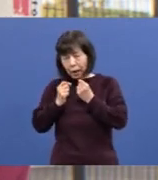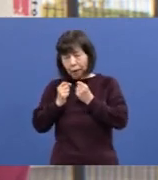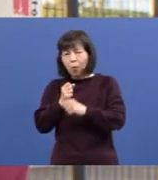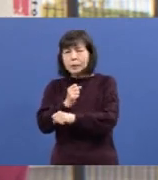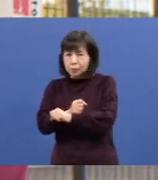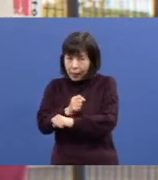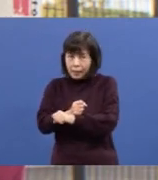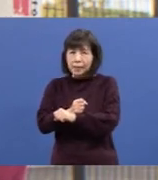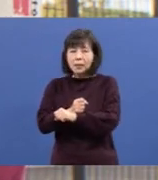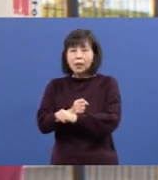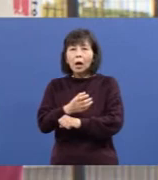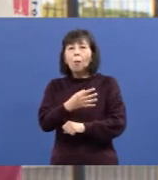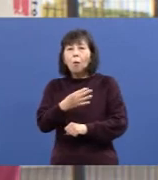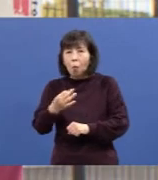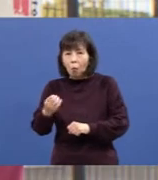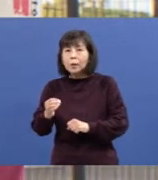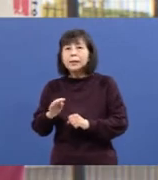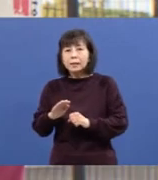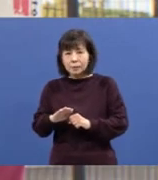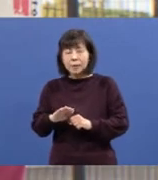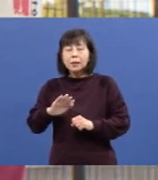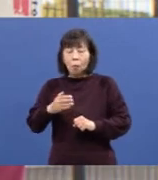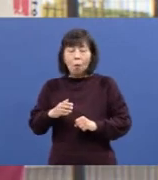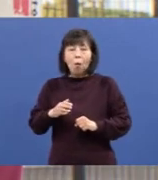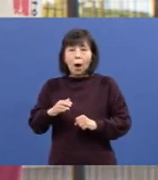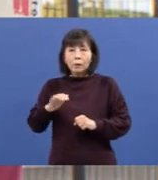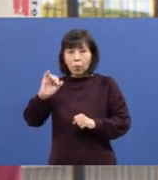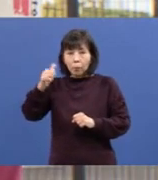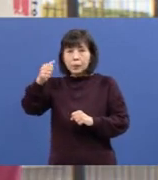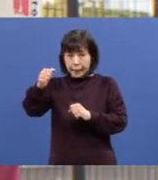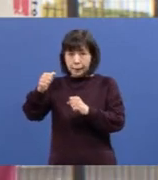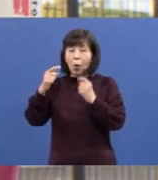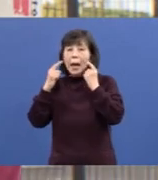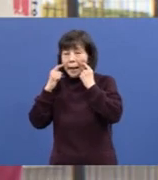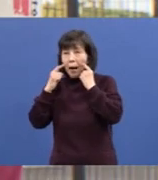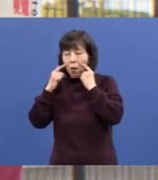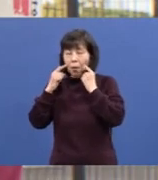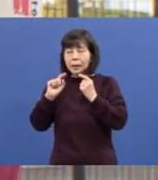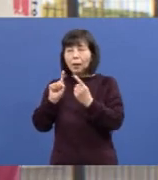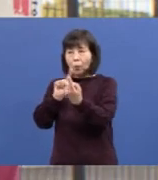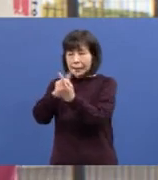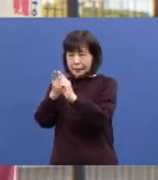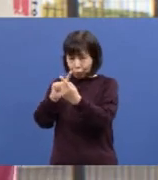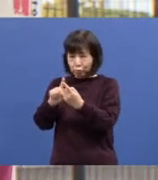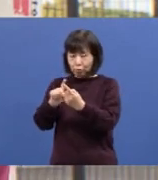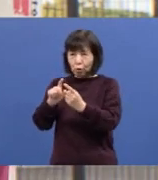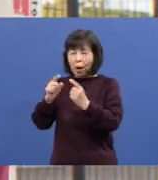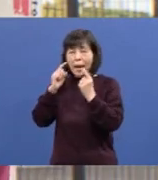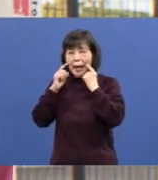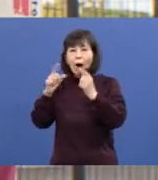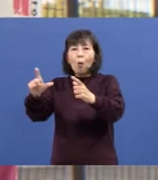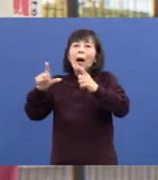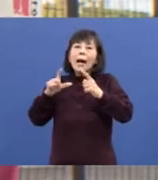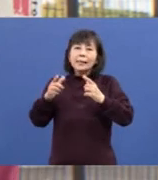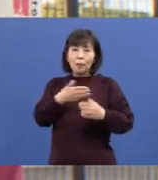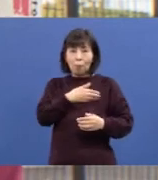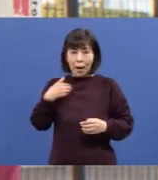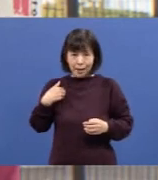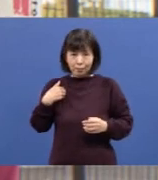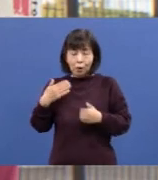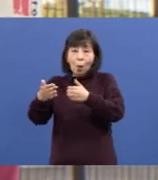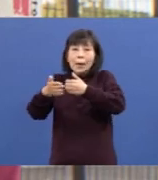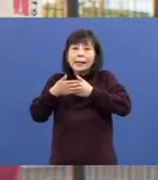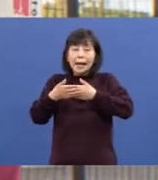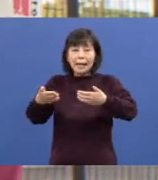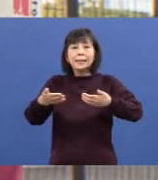いことも結構ありました。でも利用者様が笑顔で接すると笑顔になってくれるので、それが支